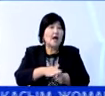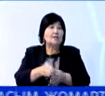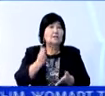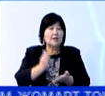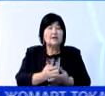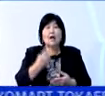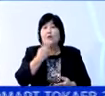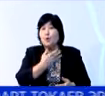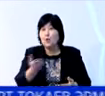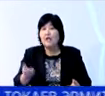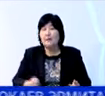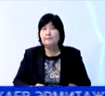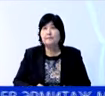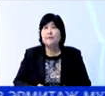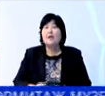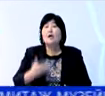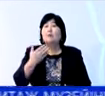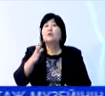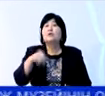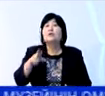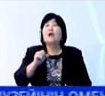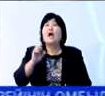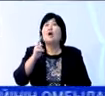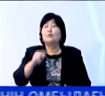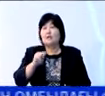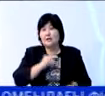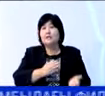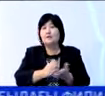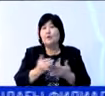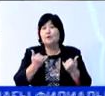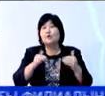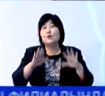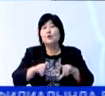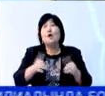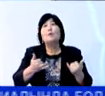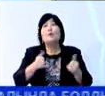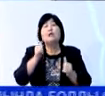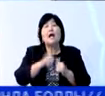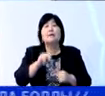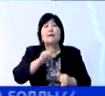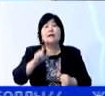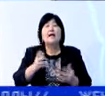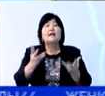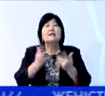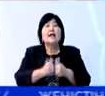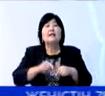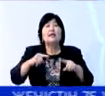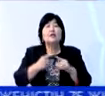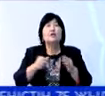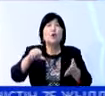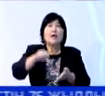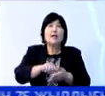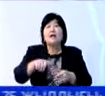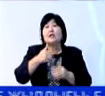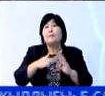жатқанын көрді. Бұл Сырдария ауданындағы әлеуметтік қызмет көрсету орталығы. Мұнда көрсетілетін әрбір қызмет сандық технологияға негізделген.